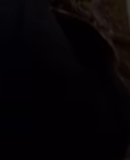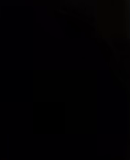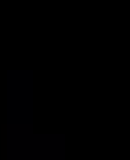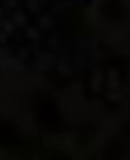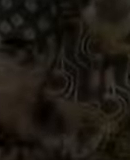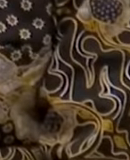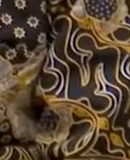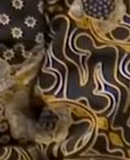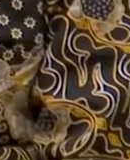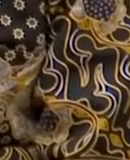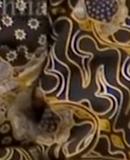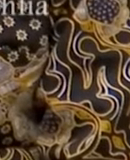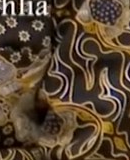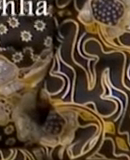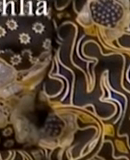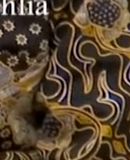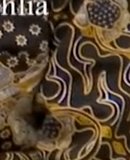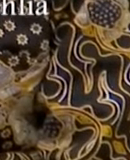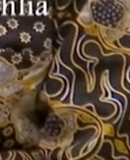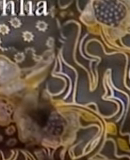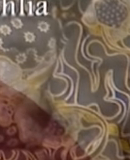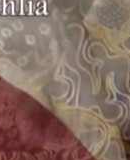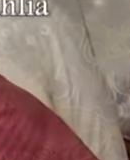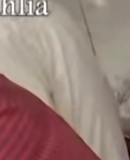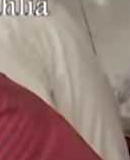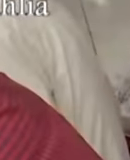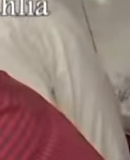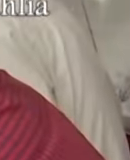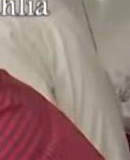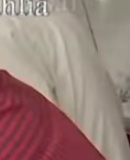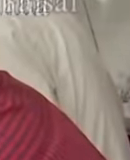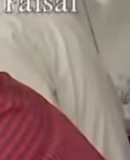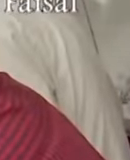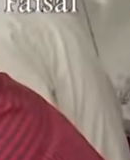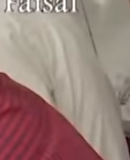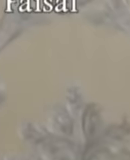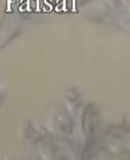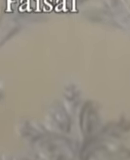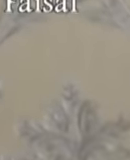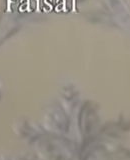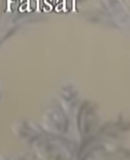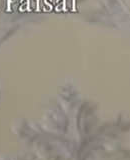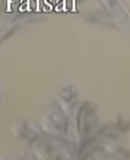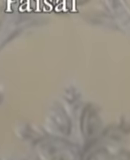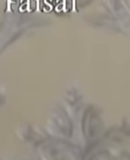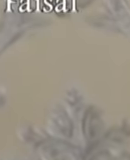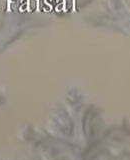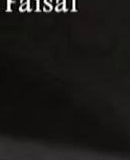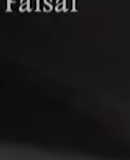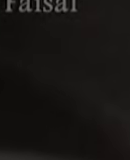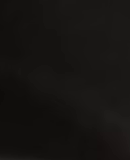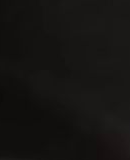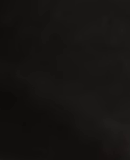salah dan nama Indonesianya adalah Deni Sanusi sangat rela ini saya